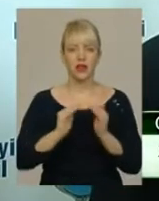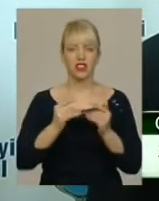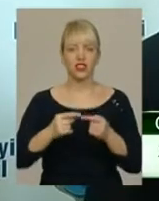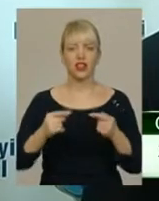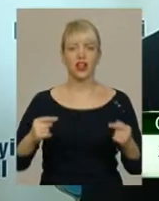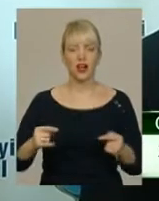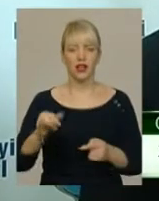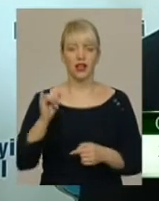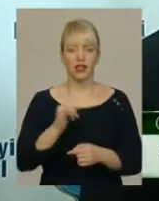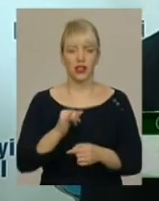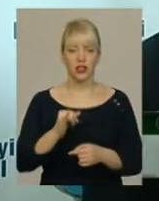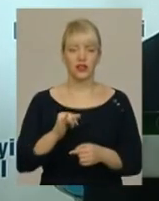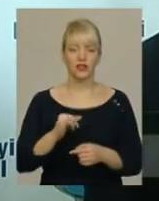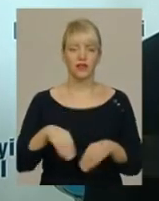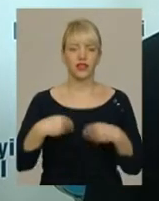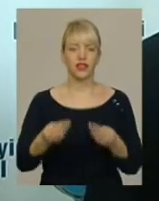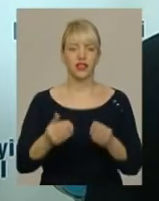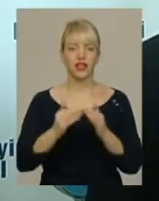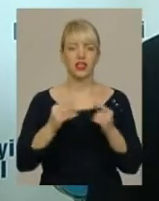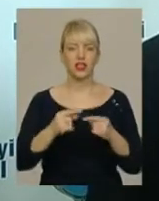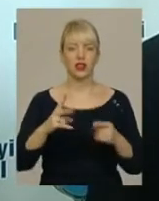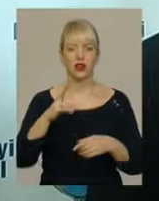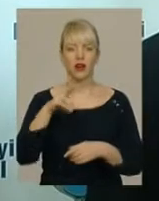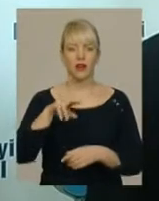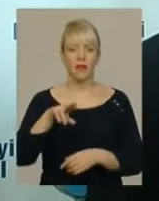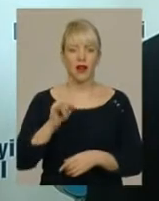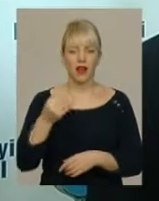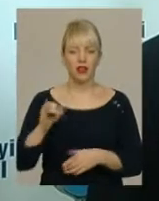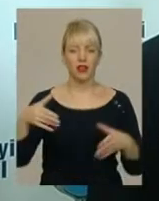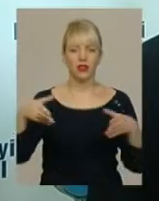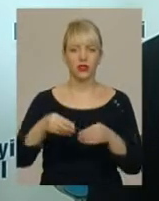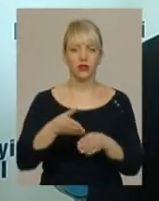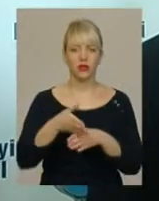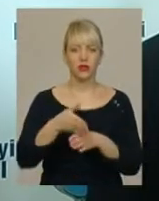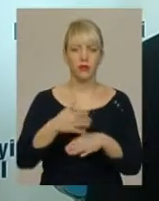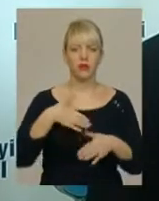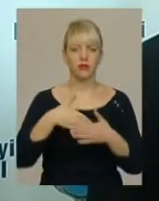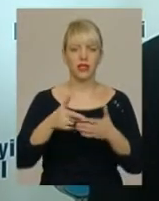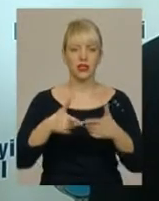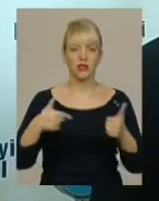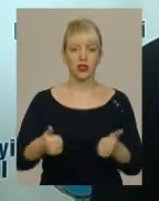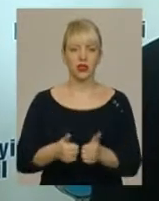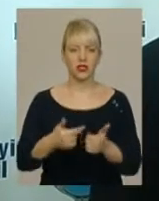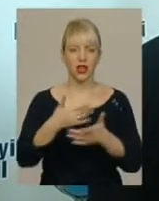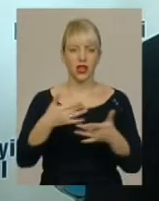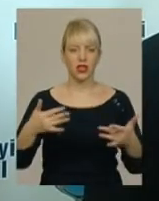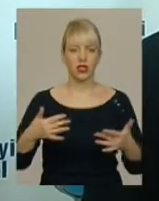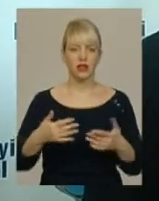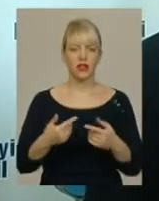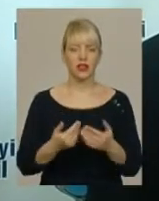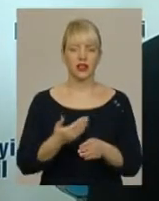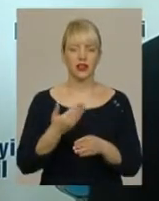це і, скажімо так, надання житла за рахунок пайової, допомога громадським організаціям, різноманітна кількість